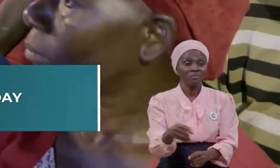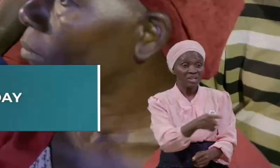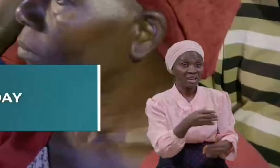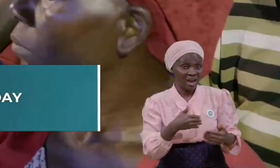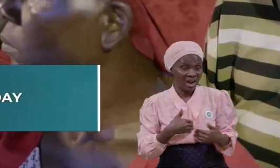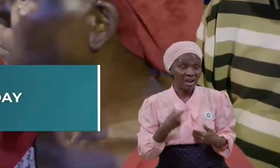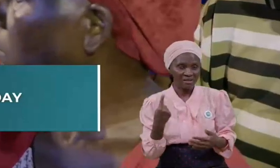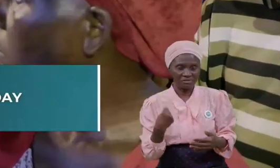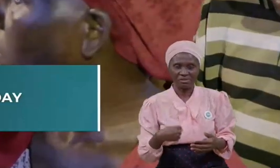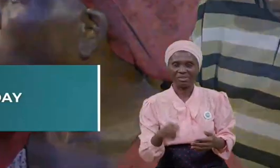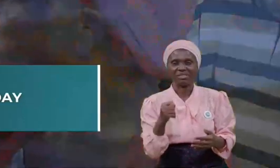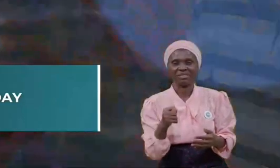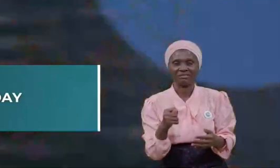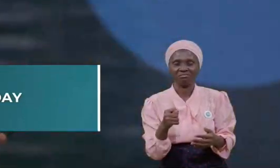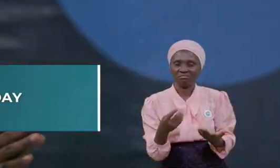cause